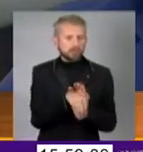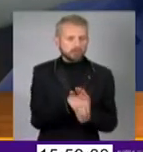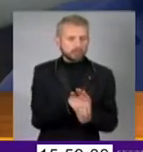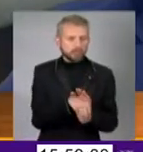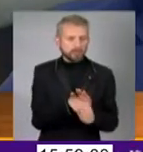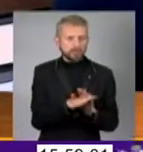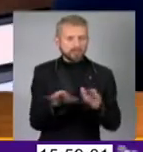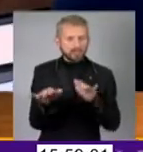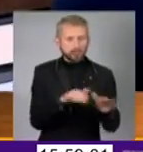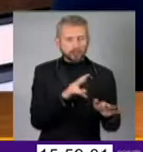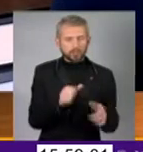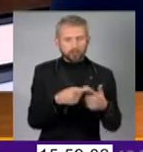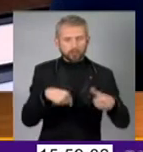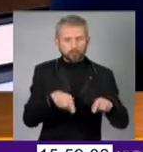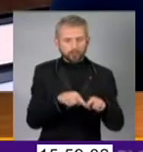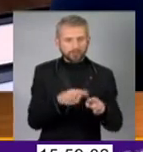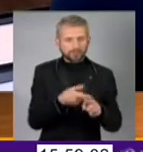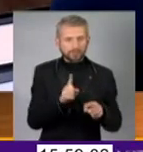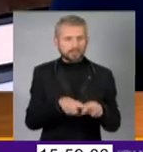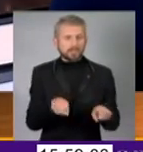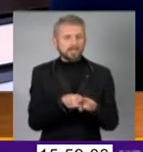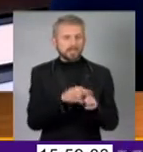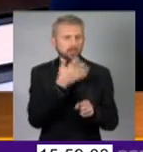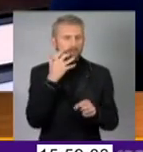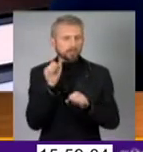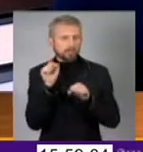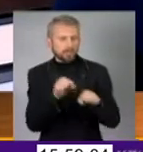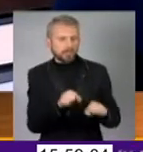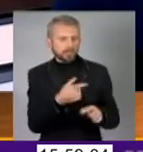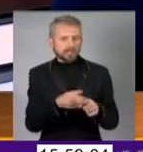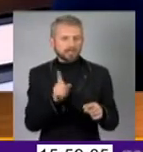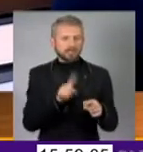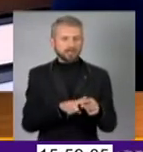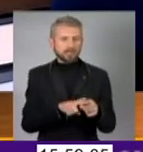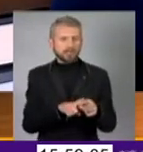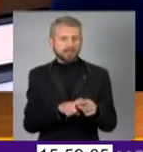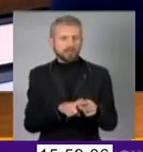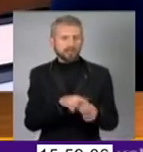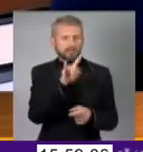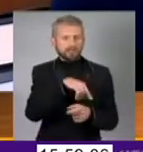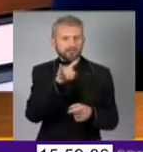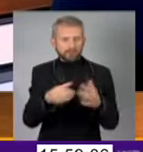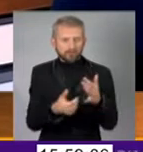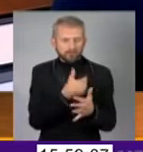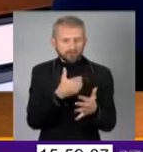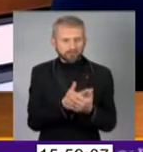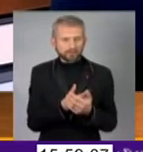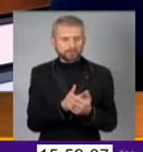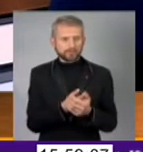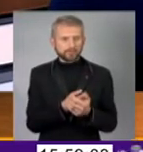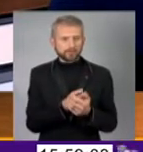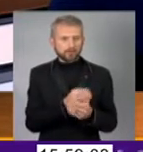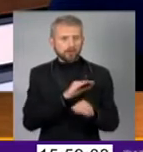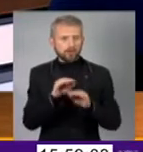реалізовані в заходах на окрузі. Це так само термосанація, це встановлення вікон, це